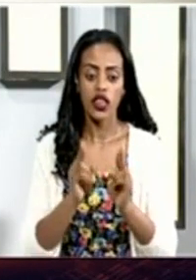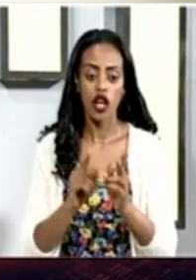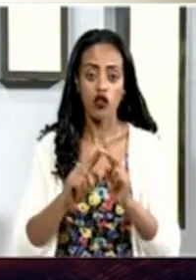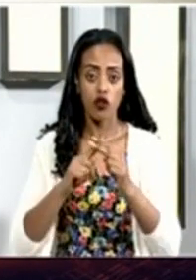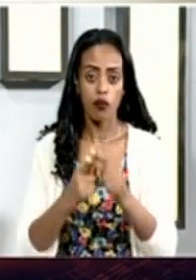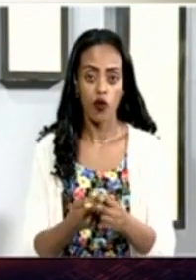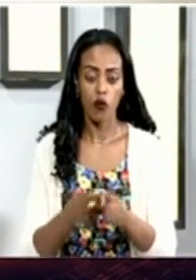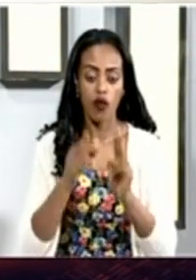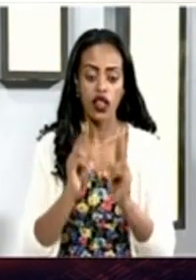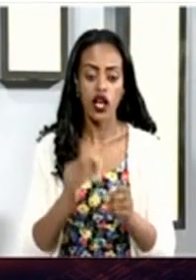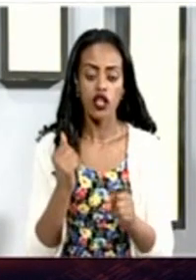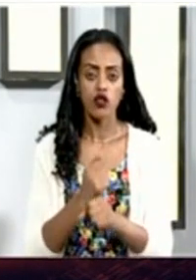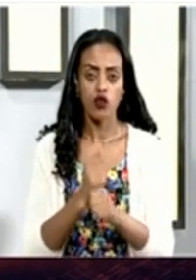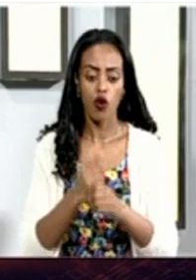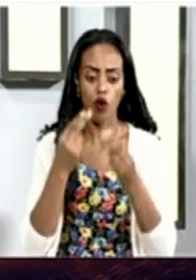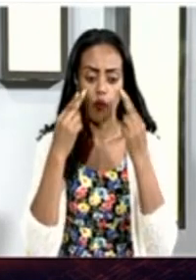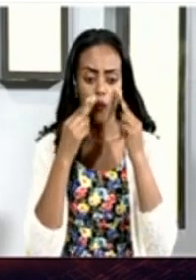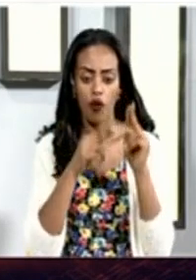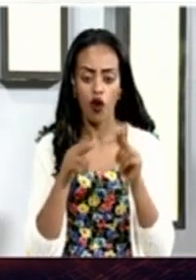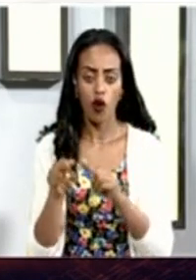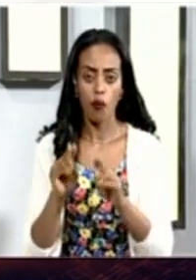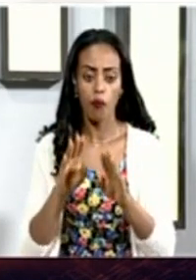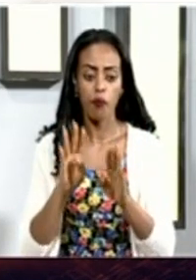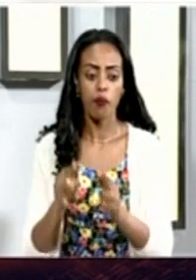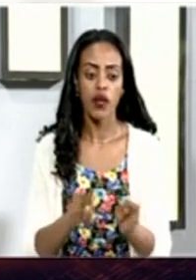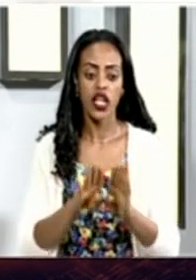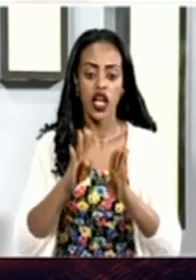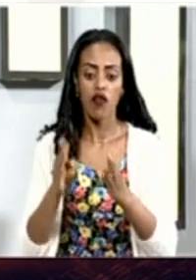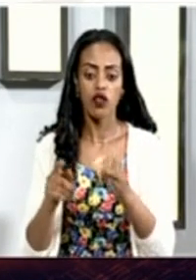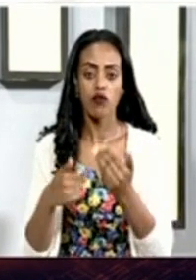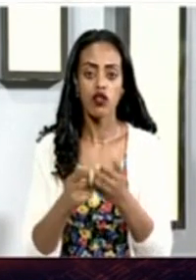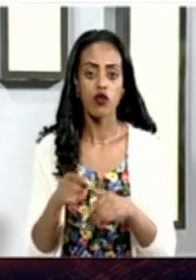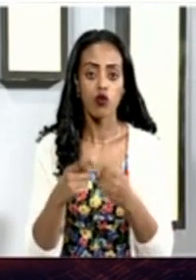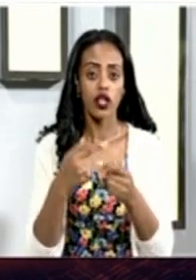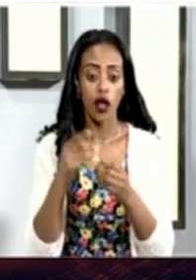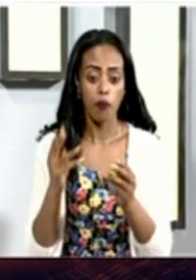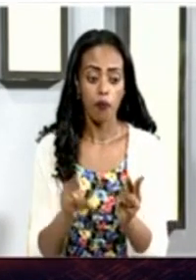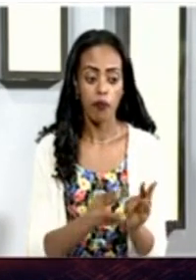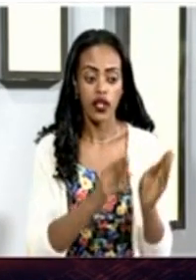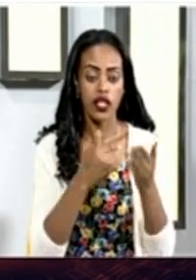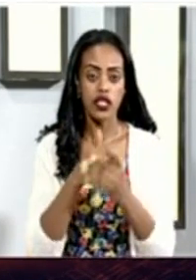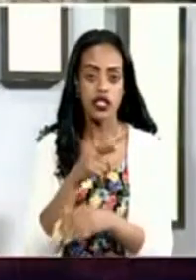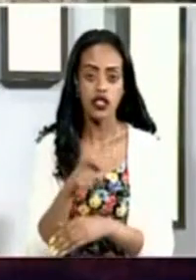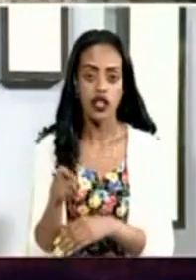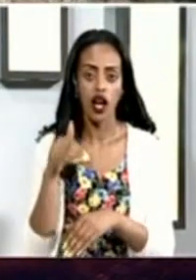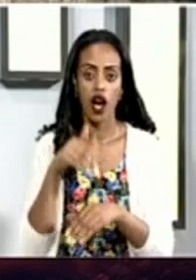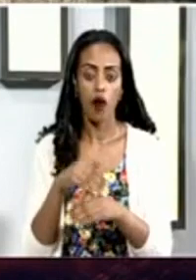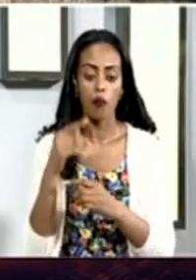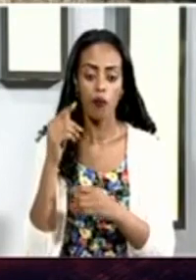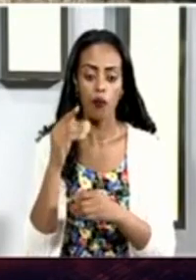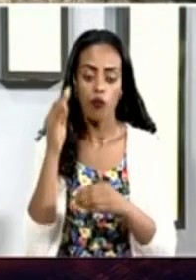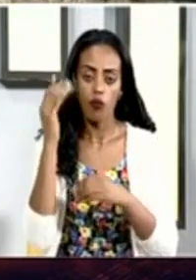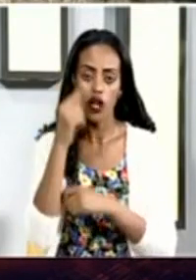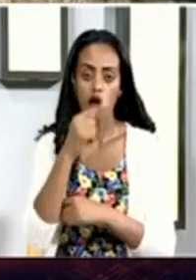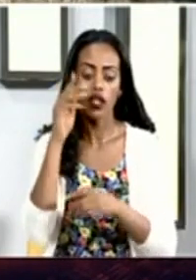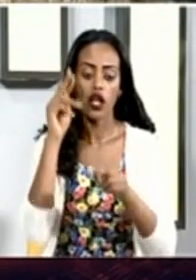ጀሚሮም ታሪክ ሰሪሖም ኣርእዮም መንገዲ ኸፊቶም ስለ ዝኸዱ እታ መንገዲ ሳ ኣብ ዕልባታ ንምብፃሕ